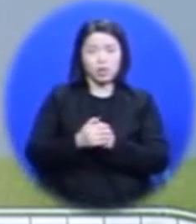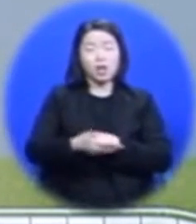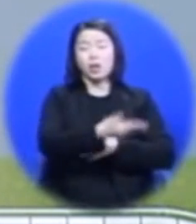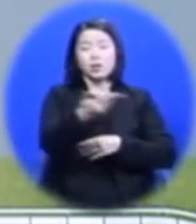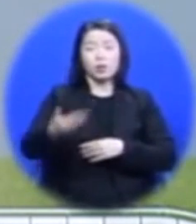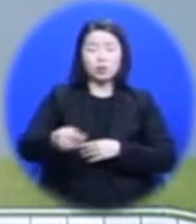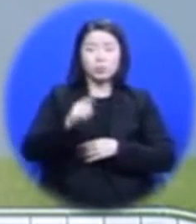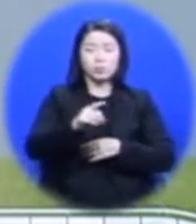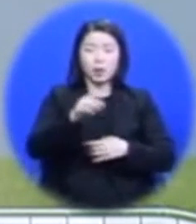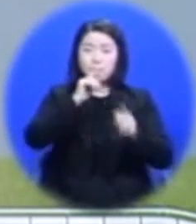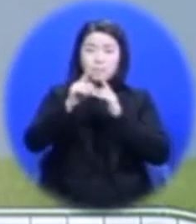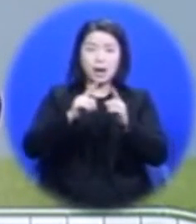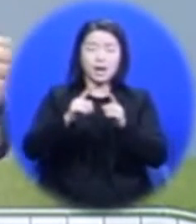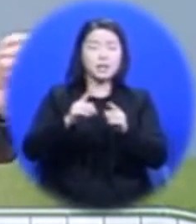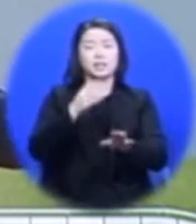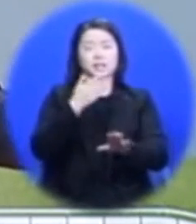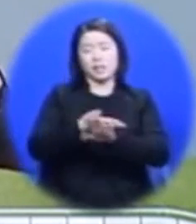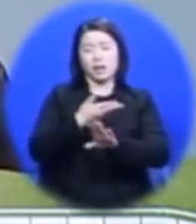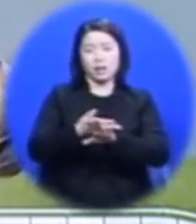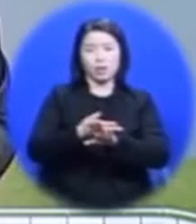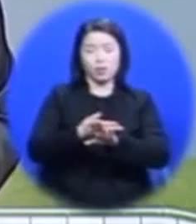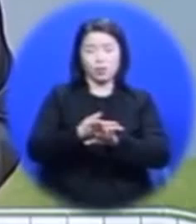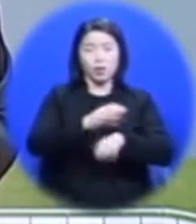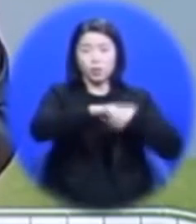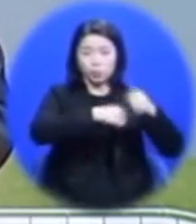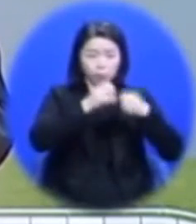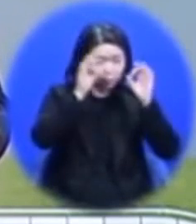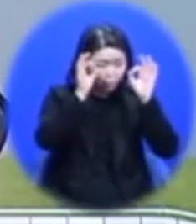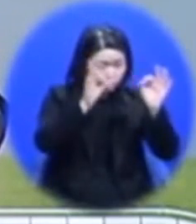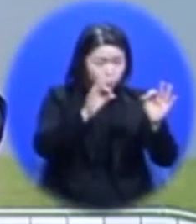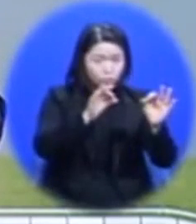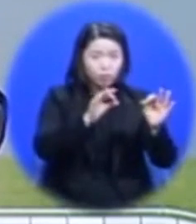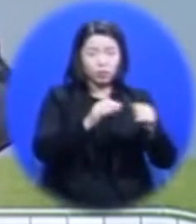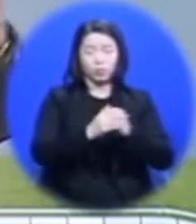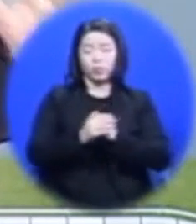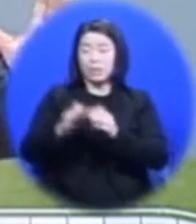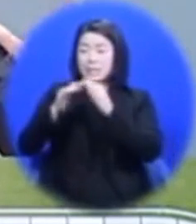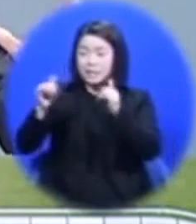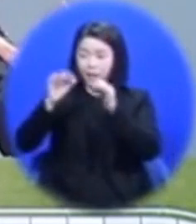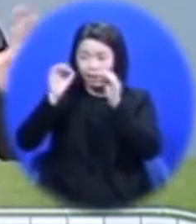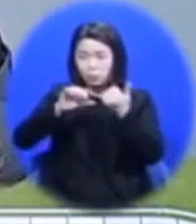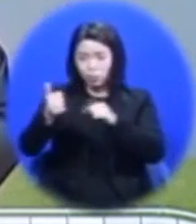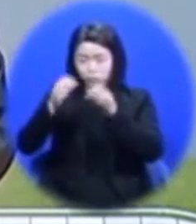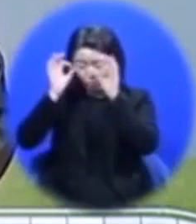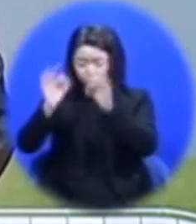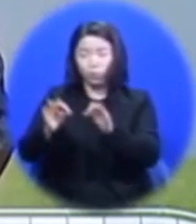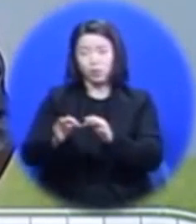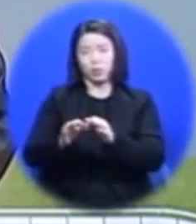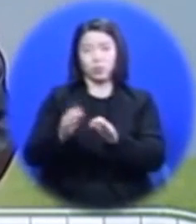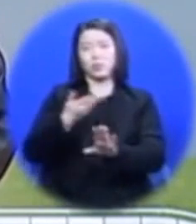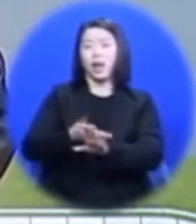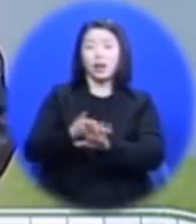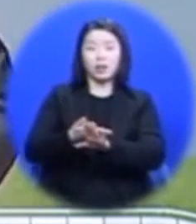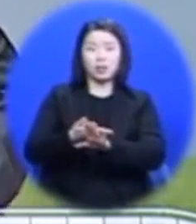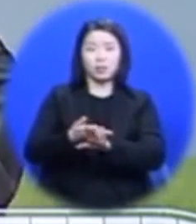여러분이 말이 달라져요. 개나 고양이가 죽은 거 본 거하고 사람이 죽었다고, 사람이. 아니, 사람이